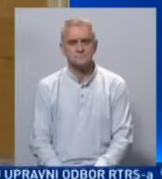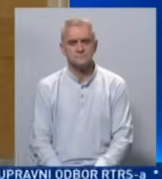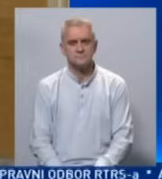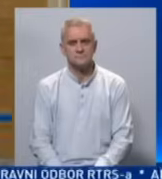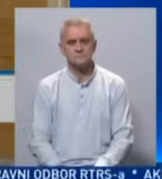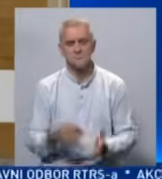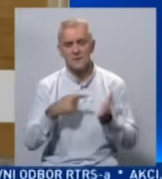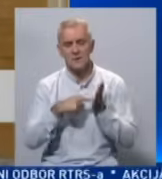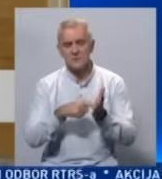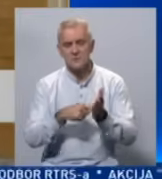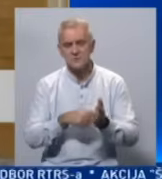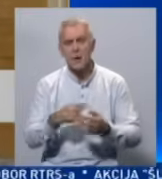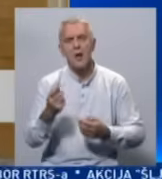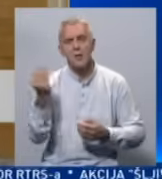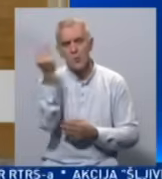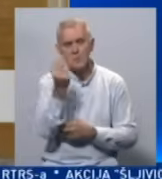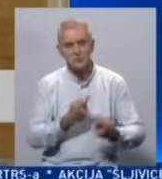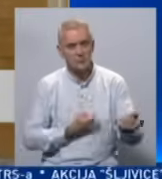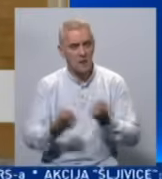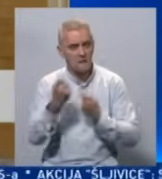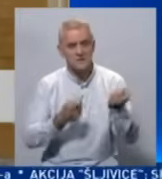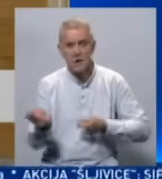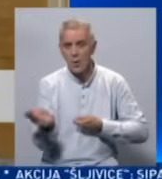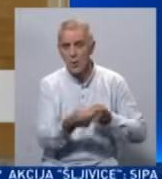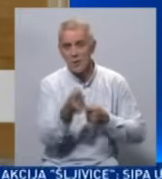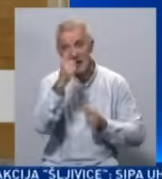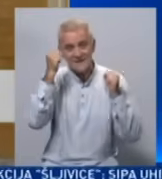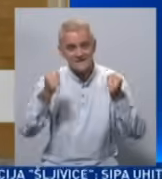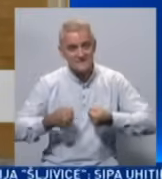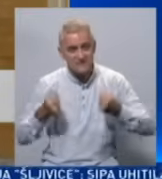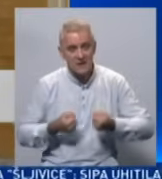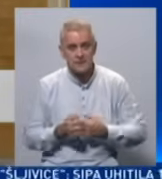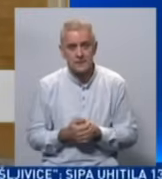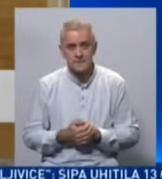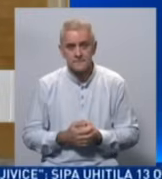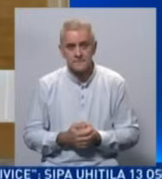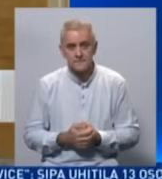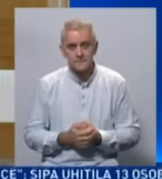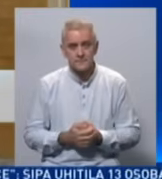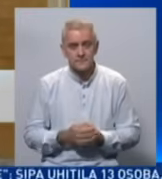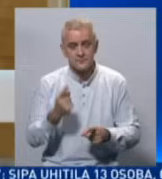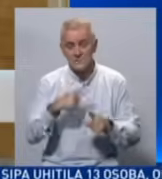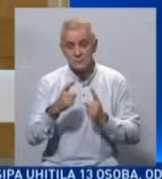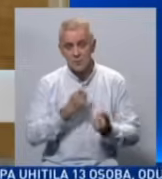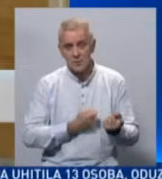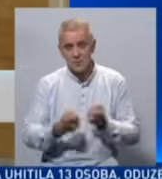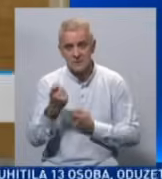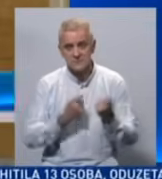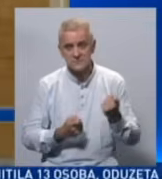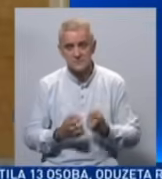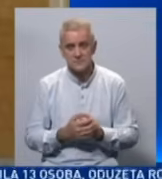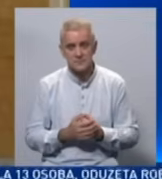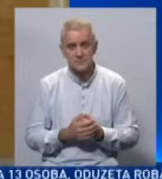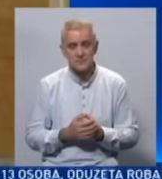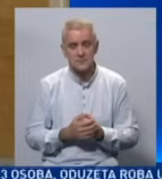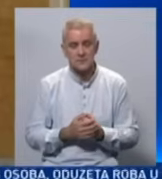Prikazuje se hokej, umjetničko klizanje i prikazuje se skijanje. Što se tiče klizanja, taj